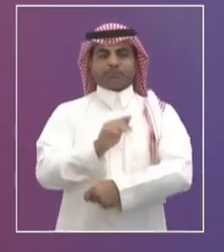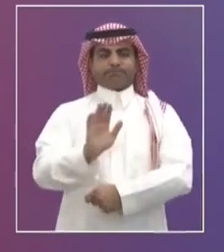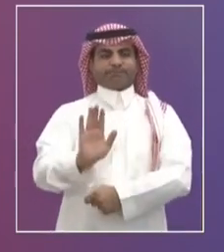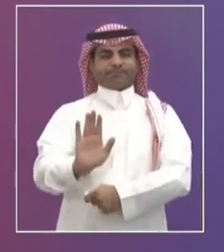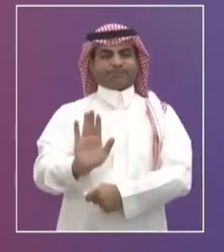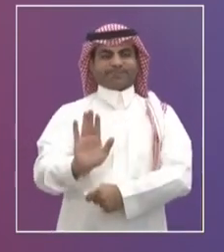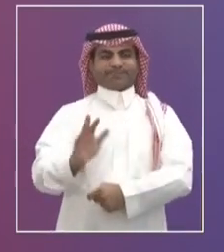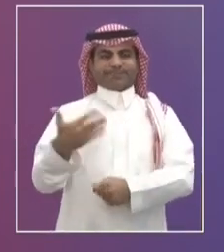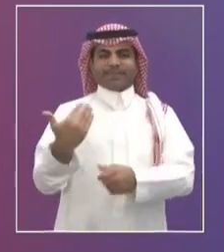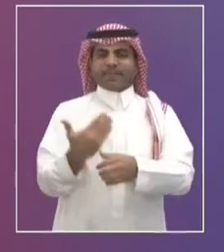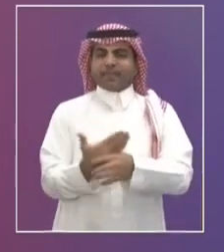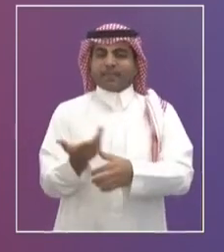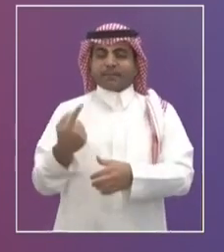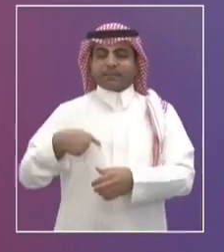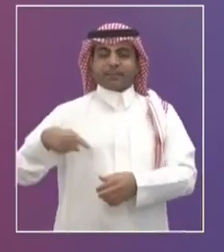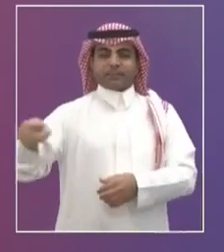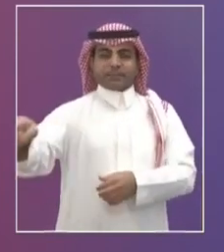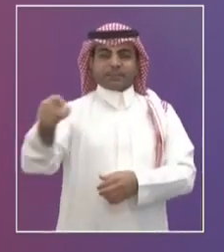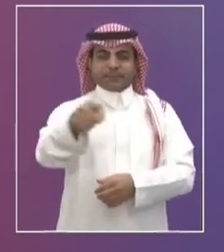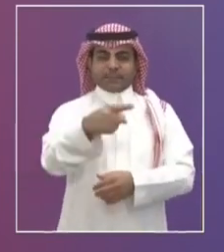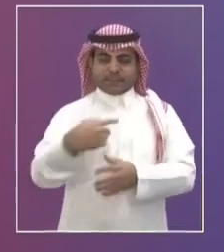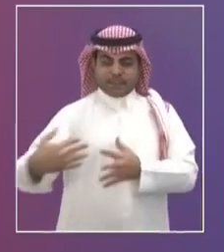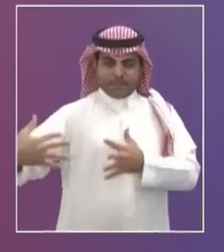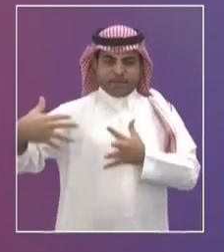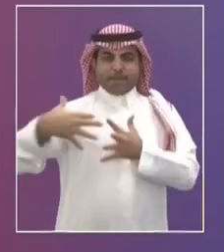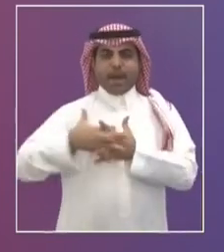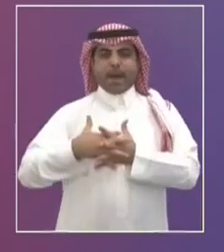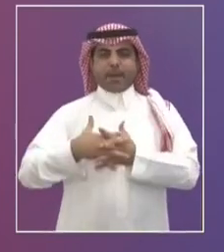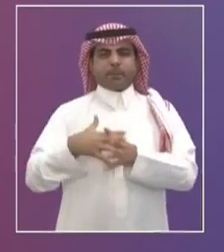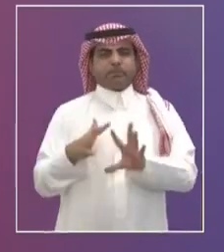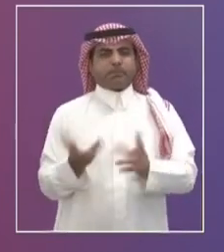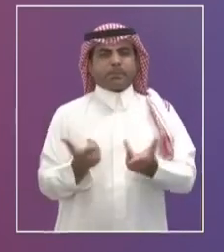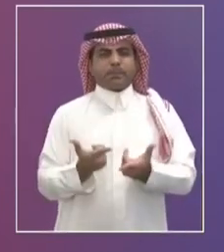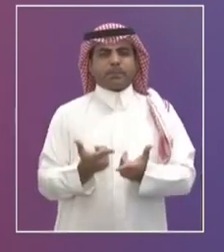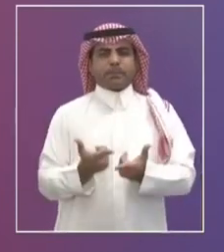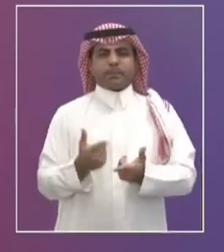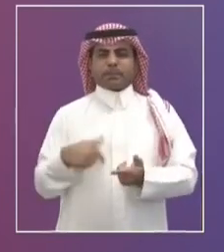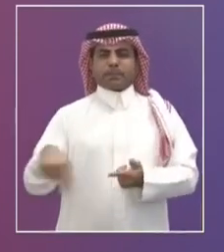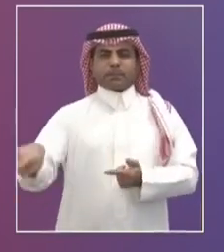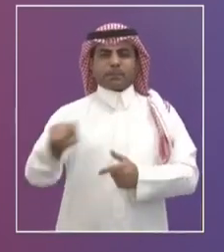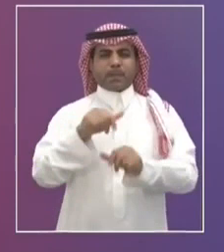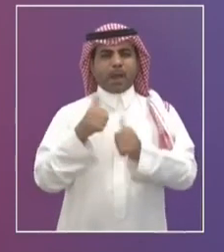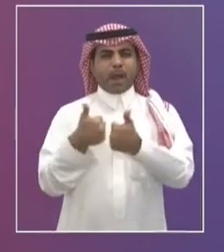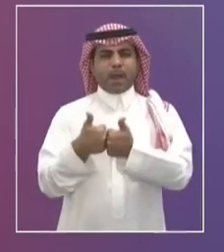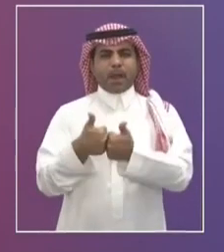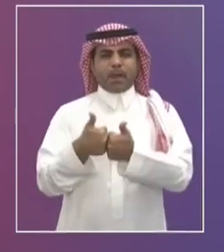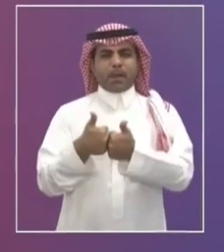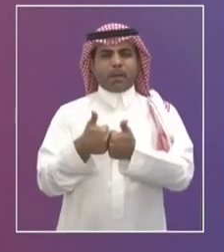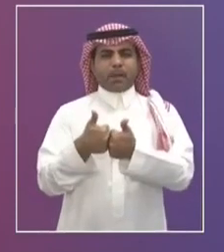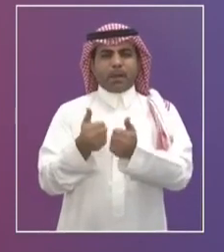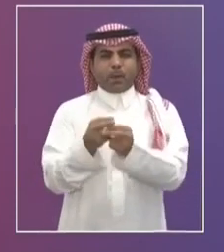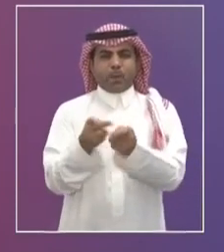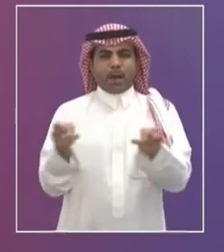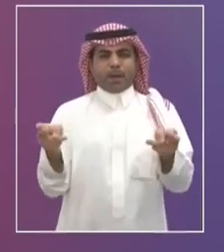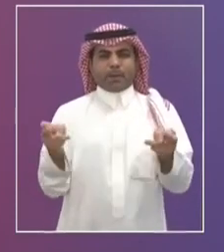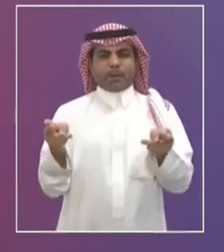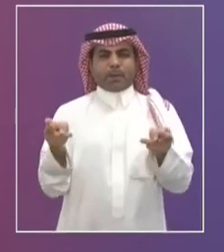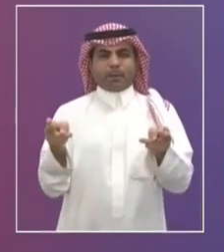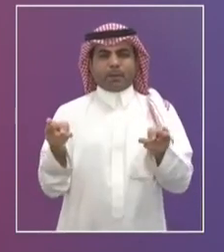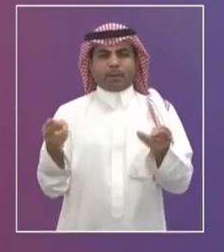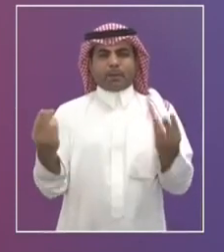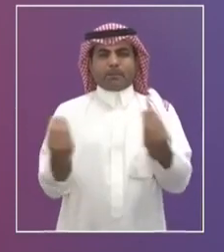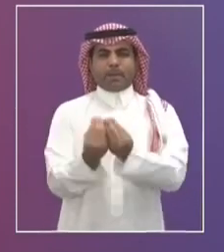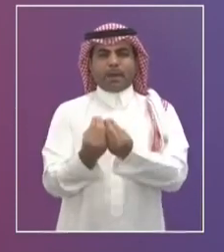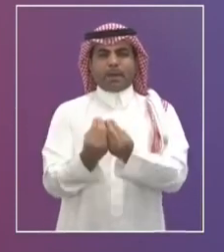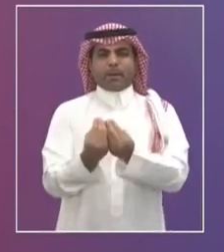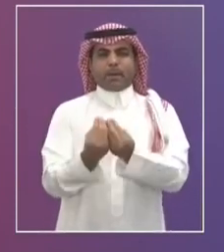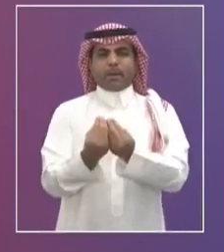المجتمع بألا نضع أحبابنا وأهلنا